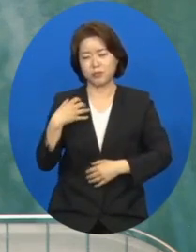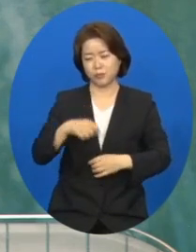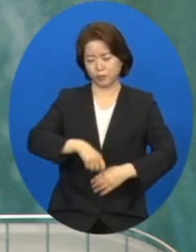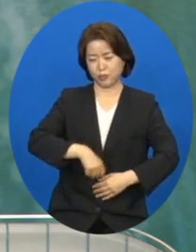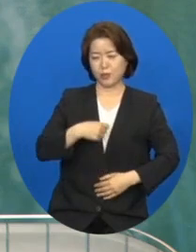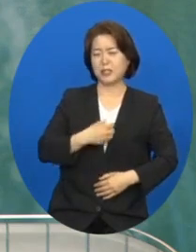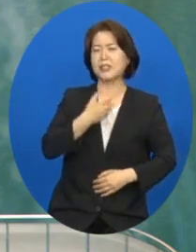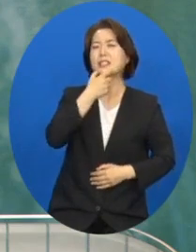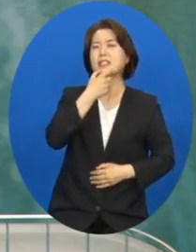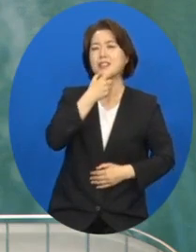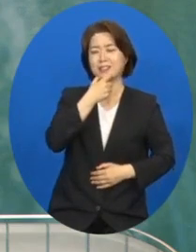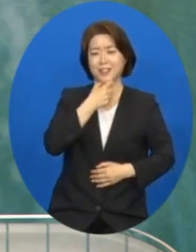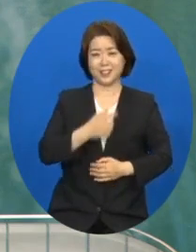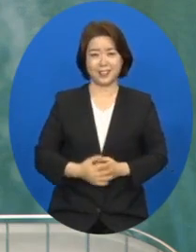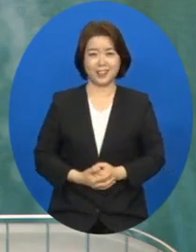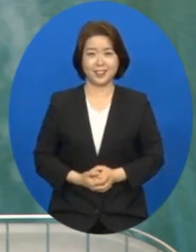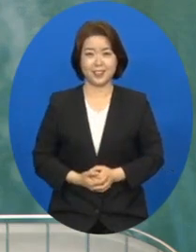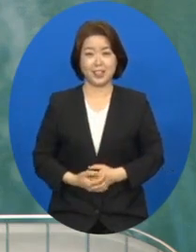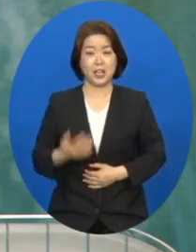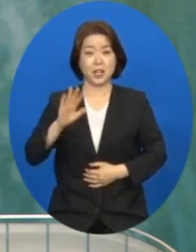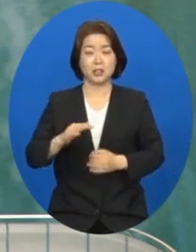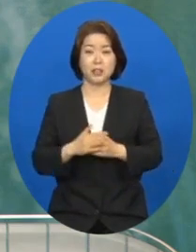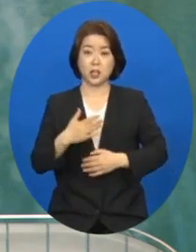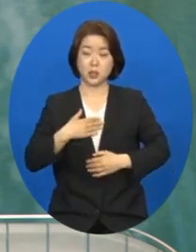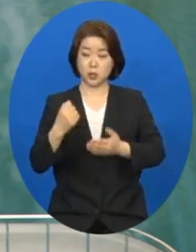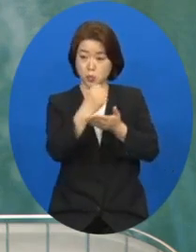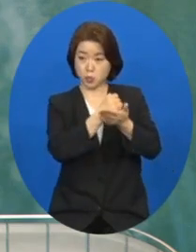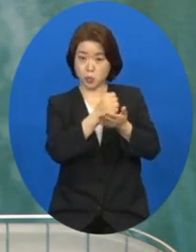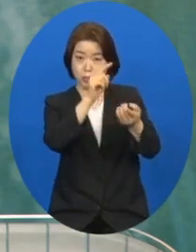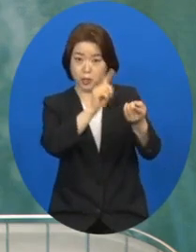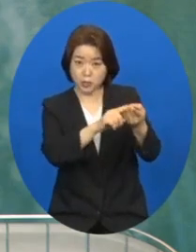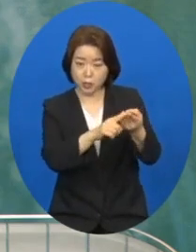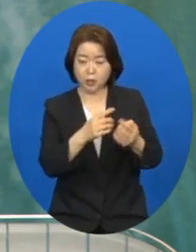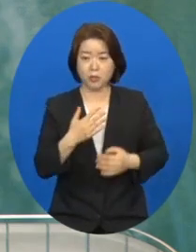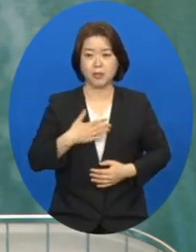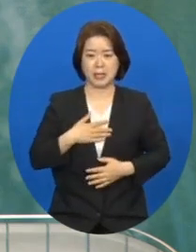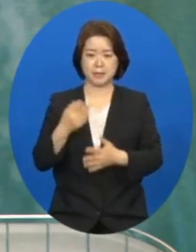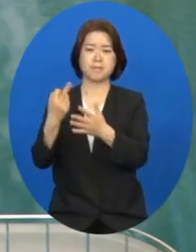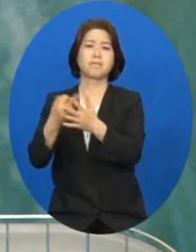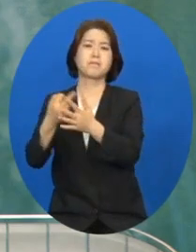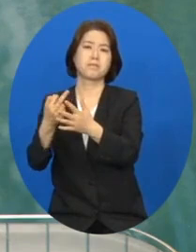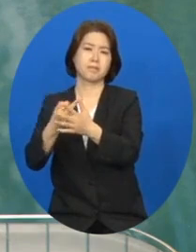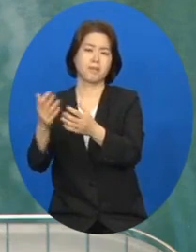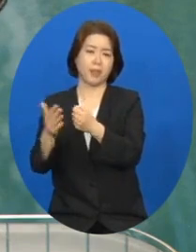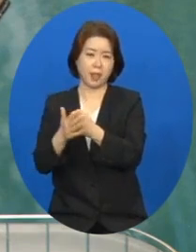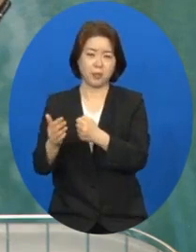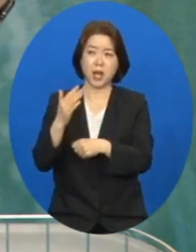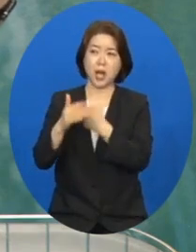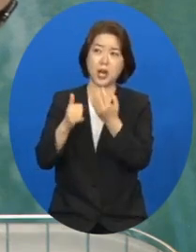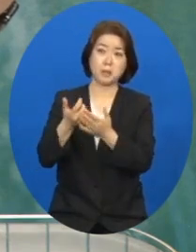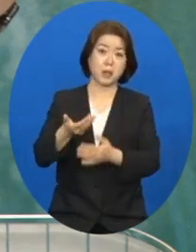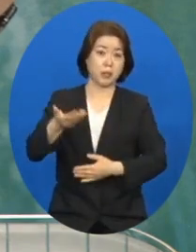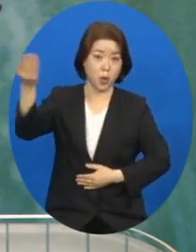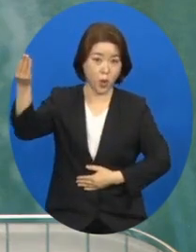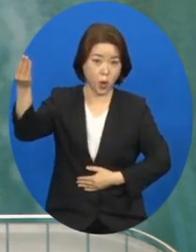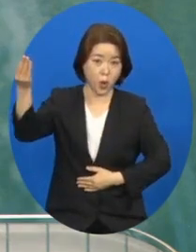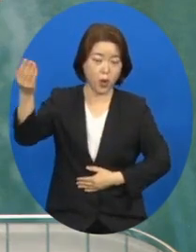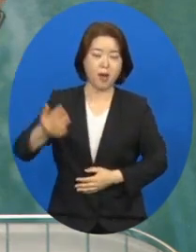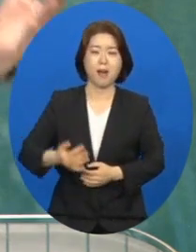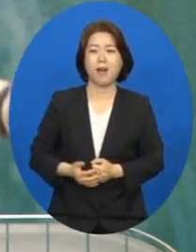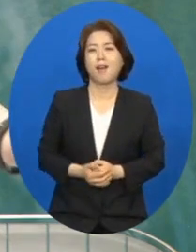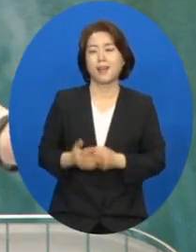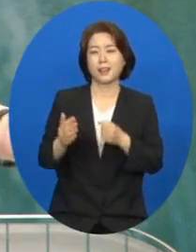일이었습니다. 그런데 저는 운명적으로 첫 것이니까 하나님께 바쳐야 된다.